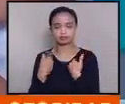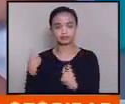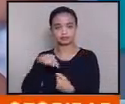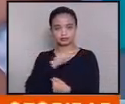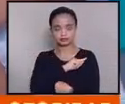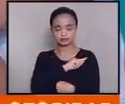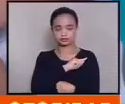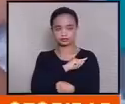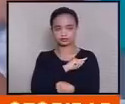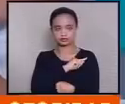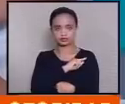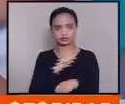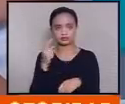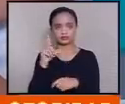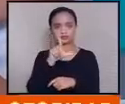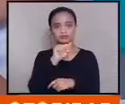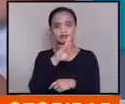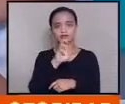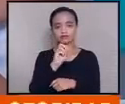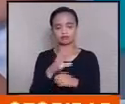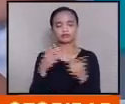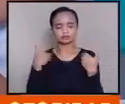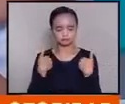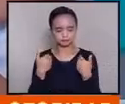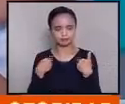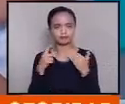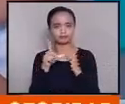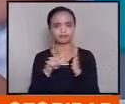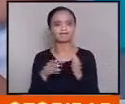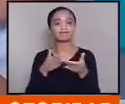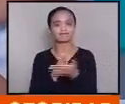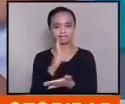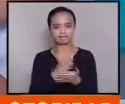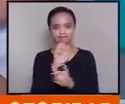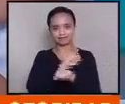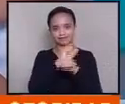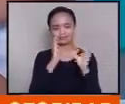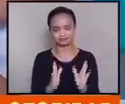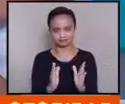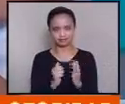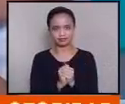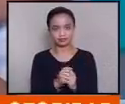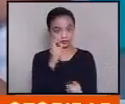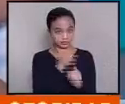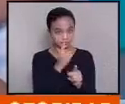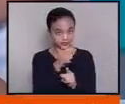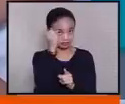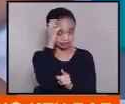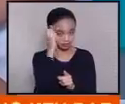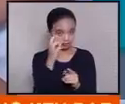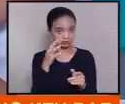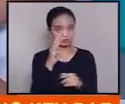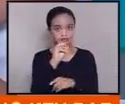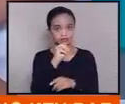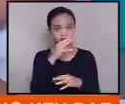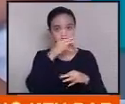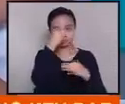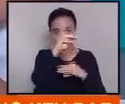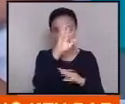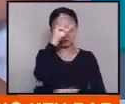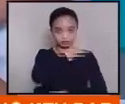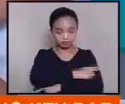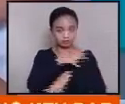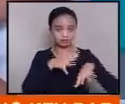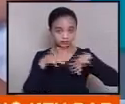pong... Labor code, nakapaloob po yan. Karapatan ng manggagawa. Ayun. Tama ba, sir, na dapat minimum 5 days